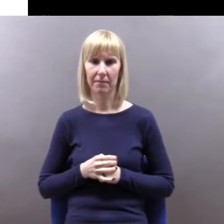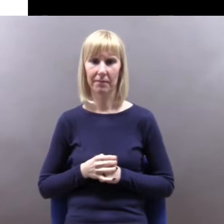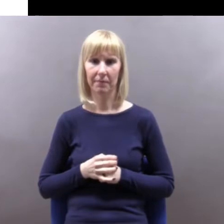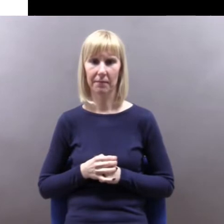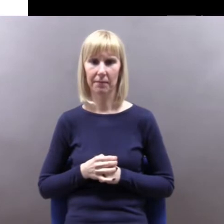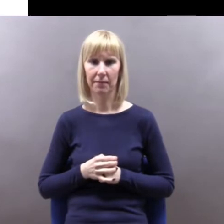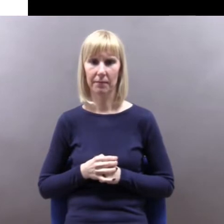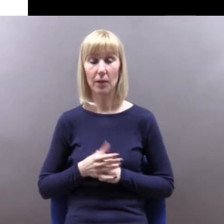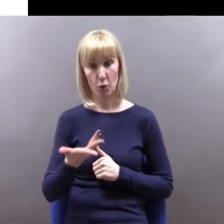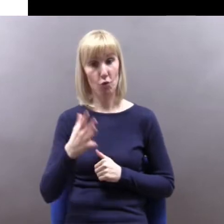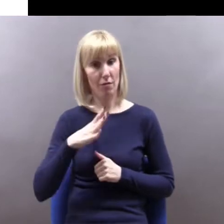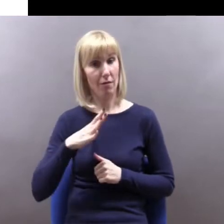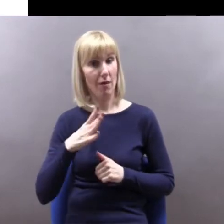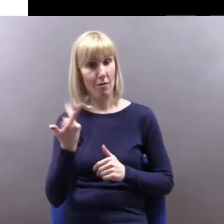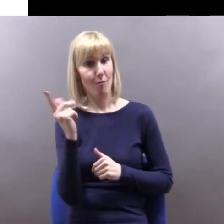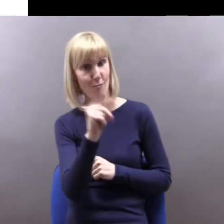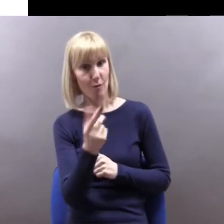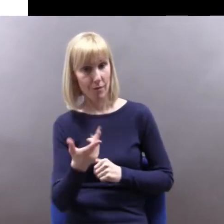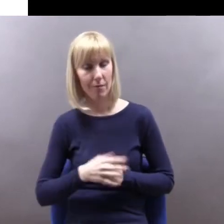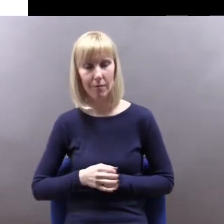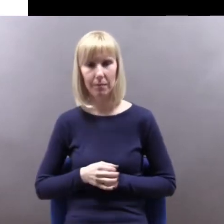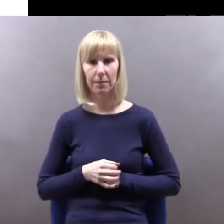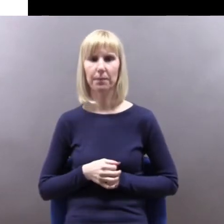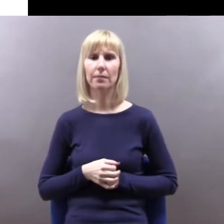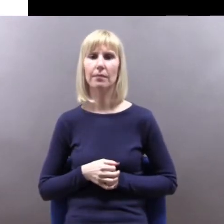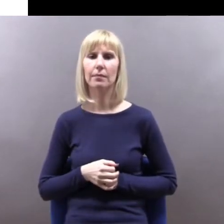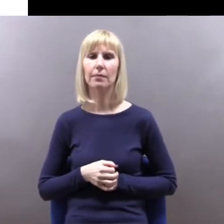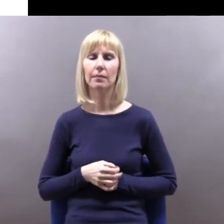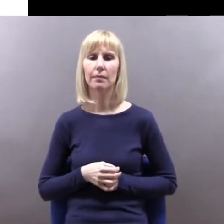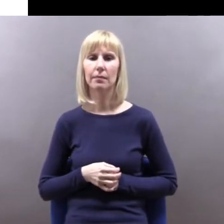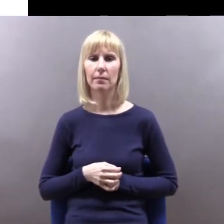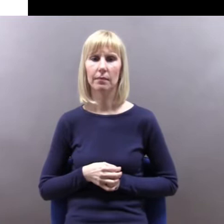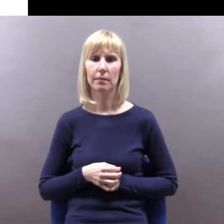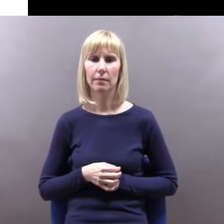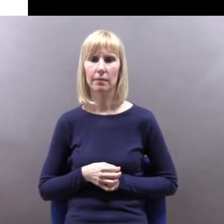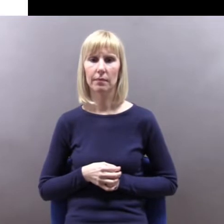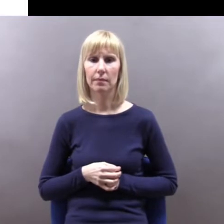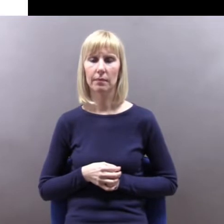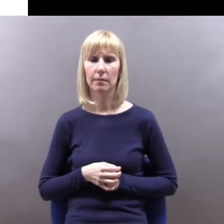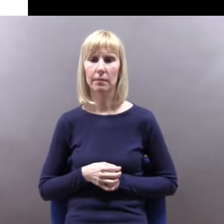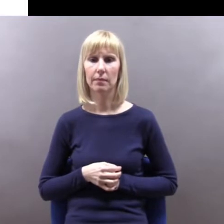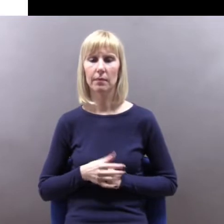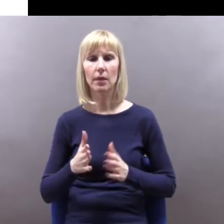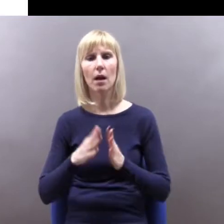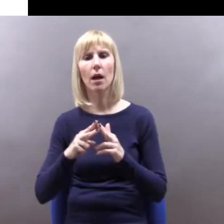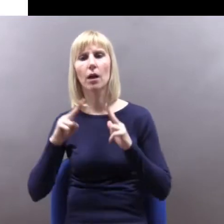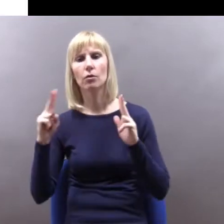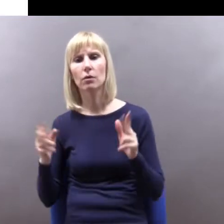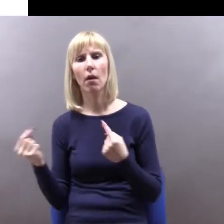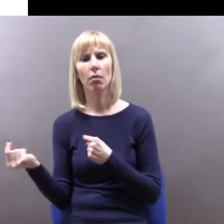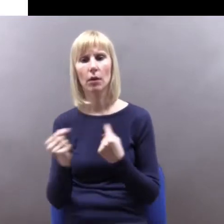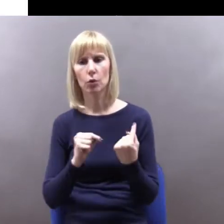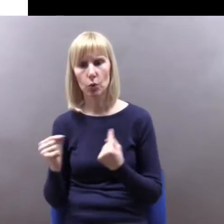ale z racji tego, że nasi tłumacze muszą odpocząć, a w zasadzie każdy z nas chyba potrzebuje